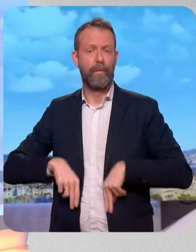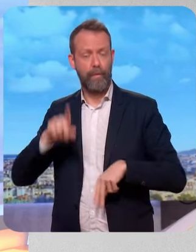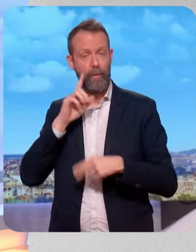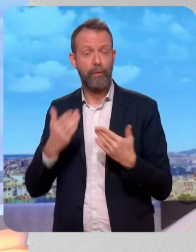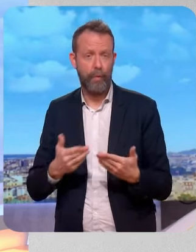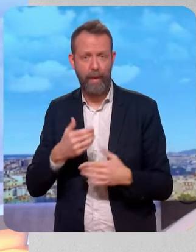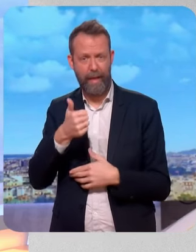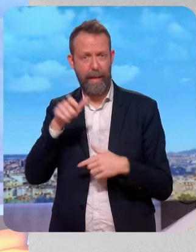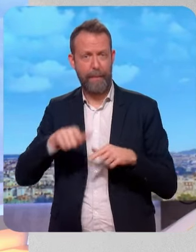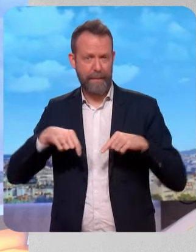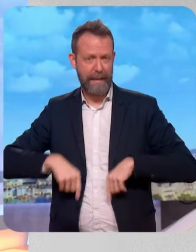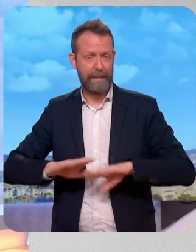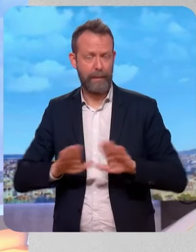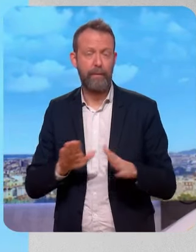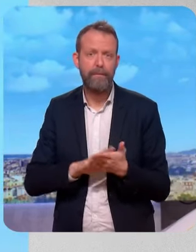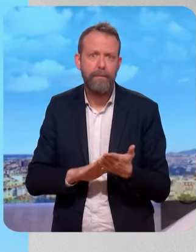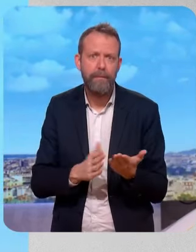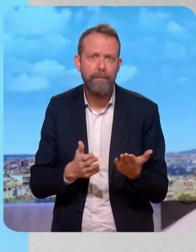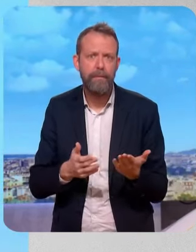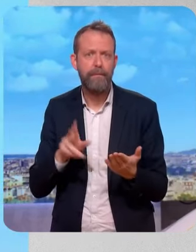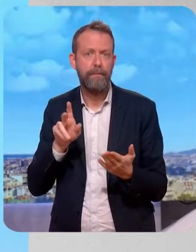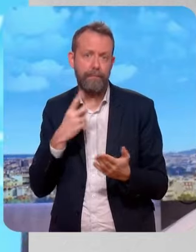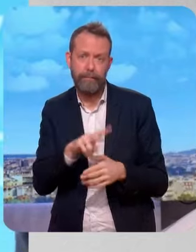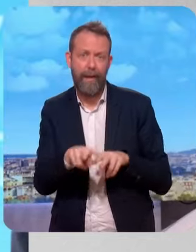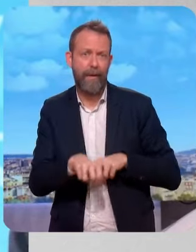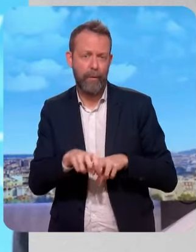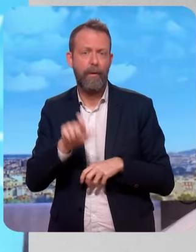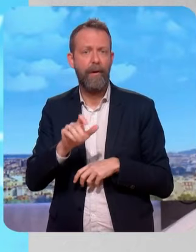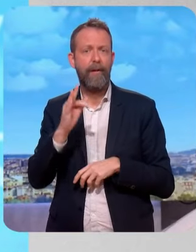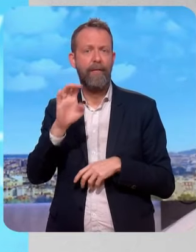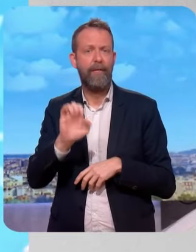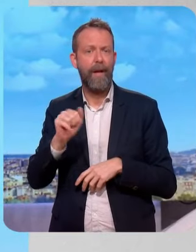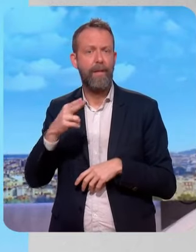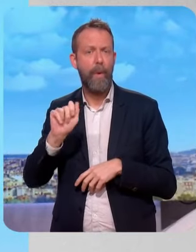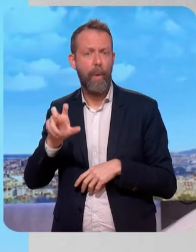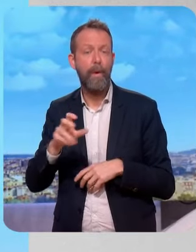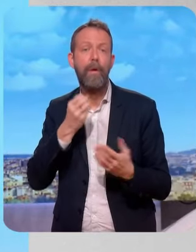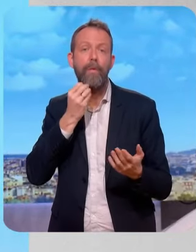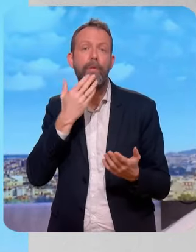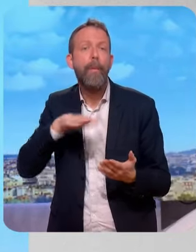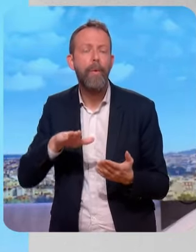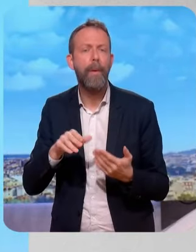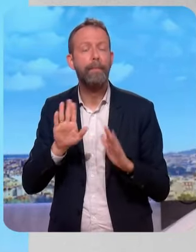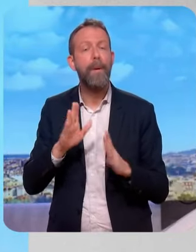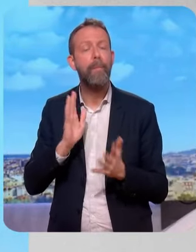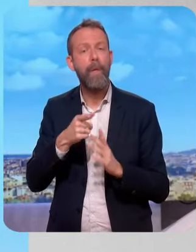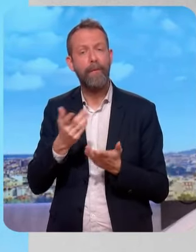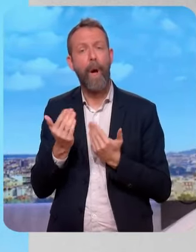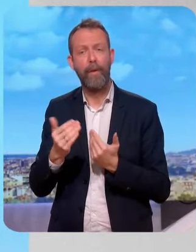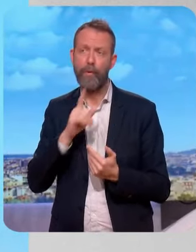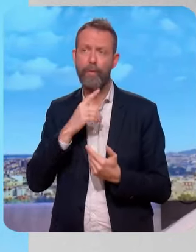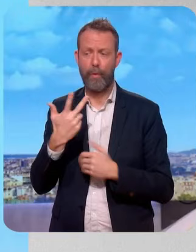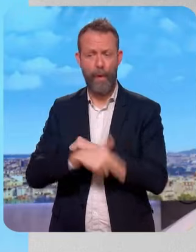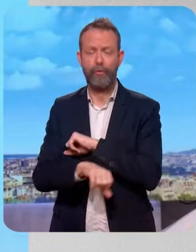n'avez qu'un seul ministre. Alors, excusez du peu, c'est celui de l'agriculture, Marc Fesneau, ça tombe bien. Mais est-ce que vous attendez, parce que ça fait maintenant